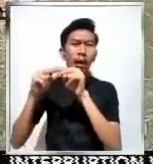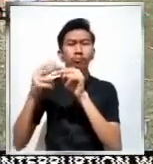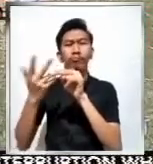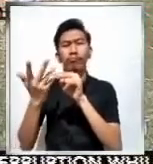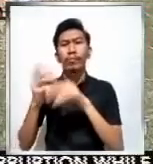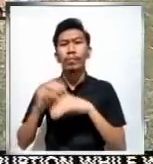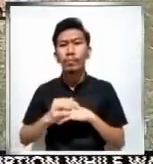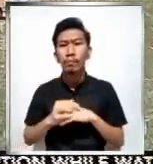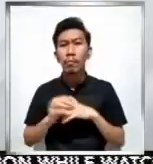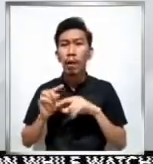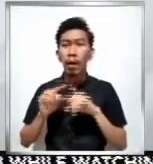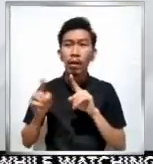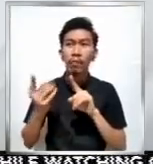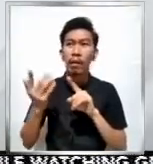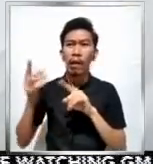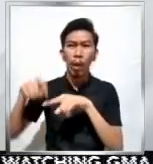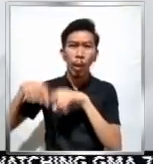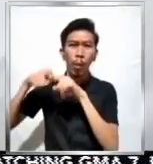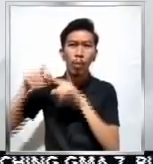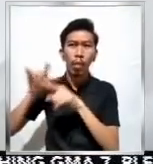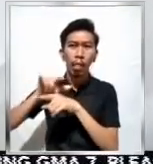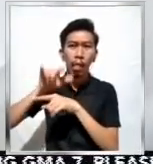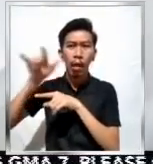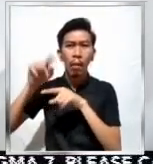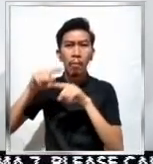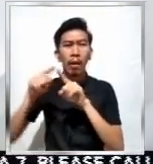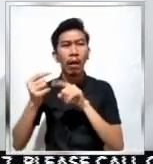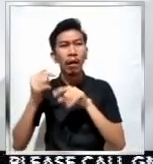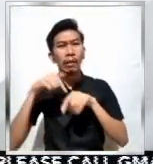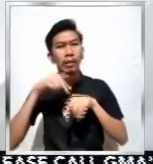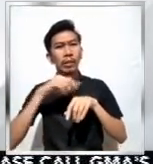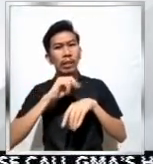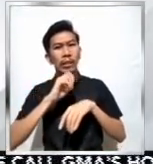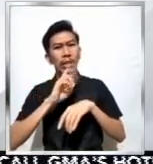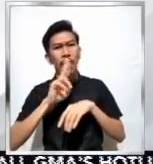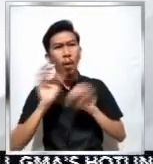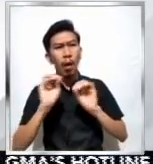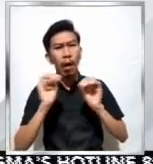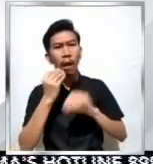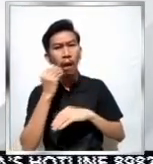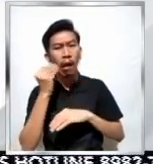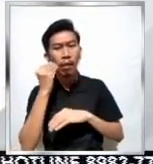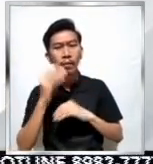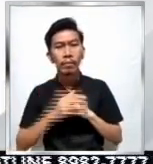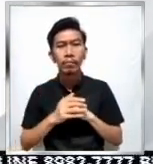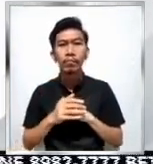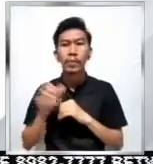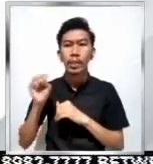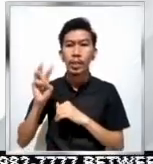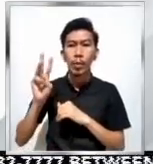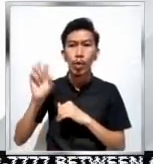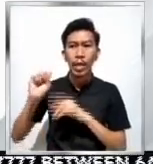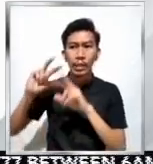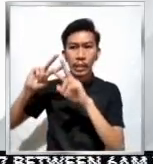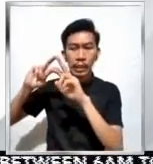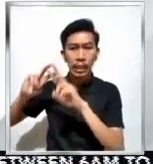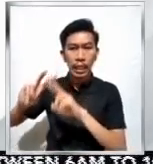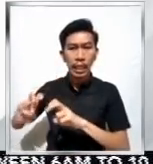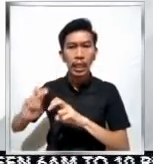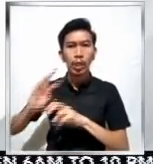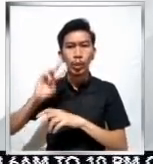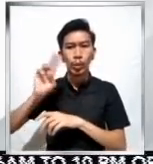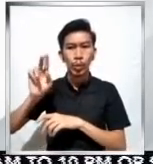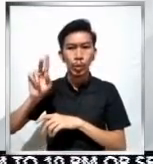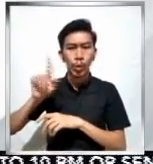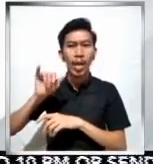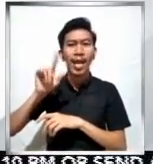ang tirahan sa Metro Manila. Base sa survey ng Social Weather Stations o SWS itong July 3 hanggang 6, umabot sa 5.1%